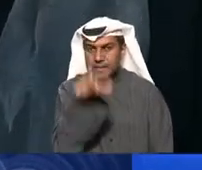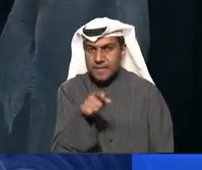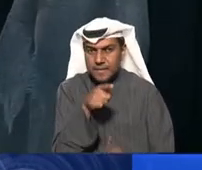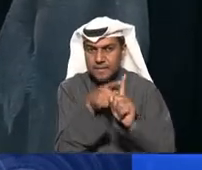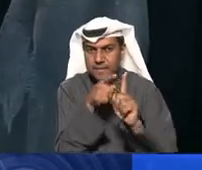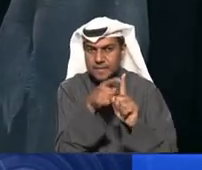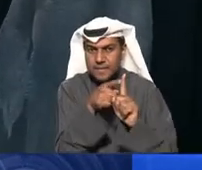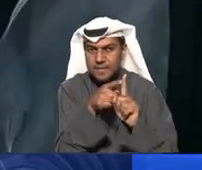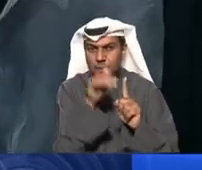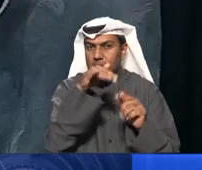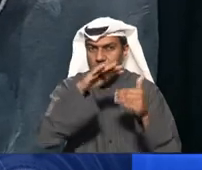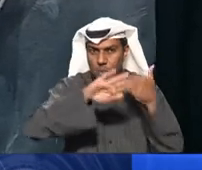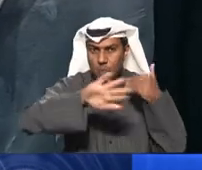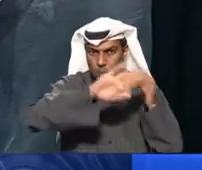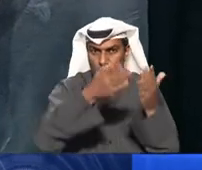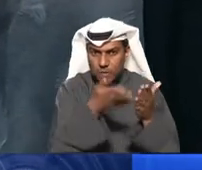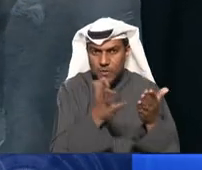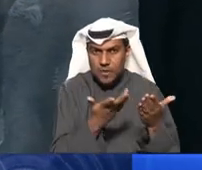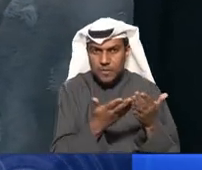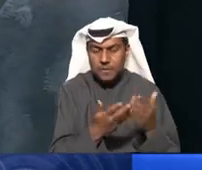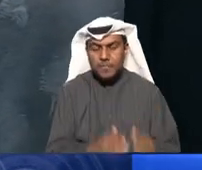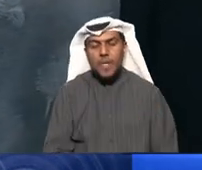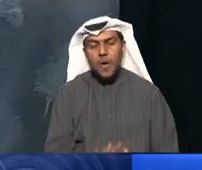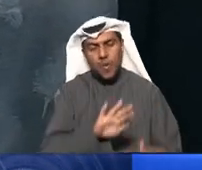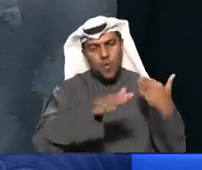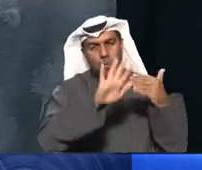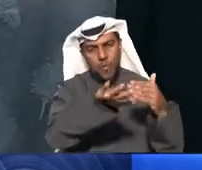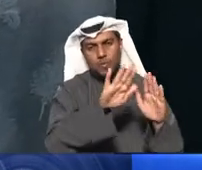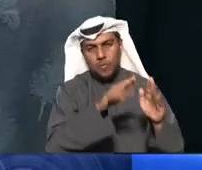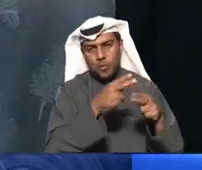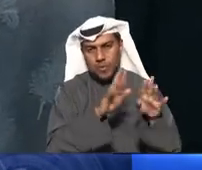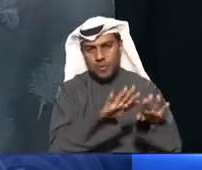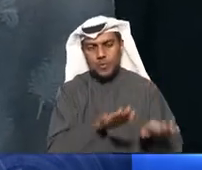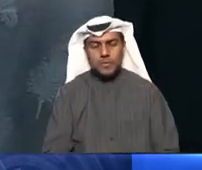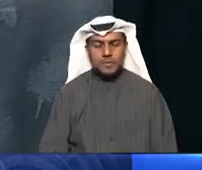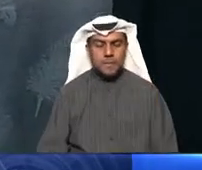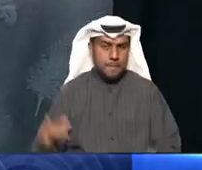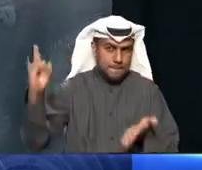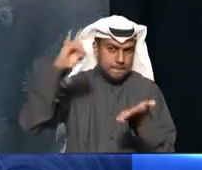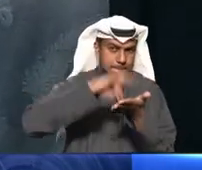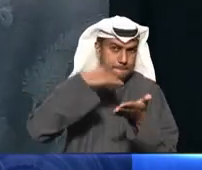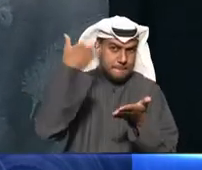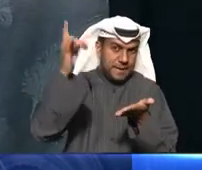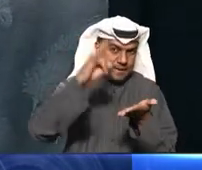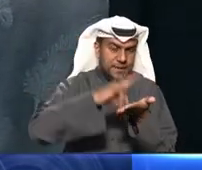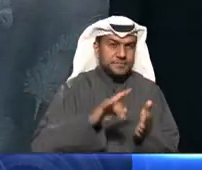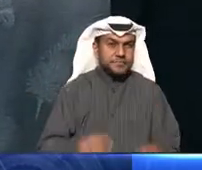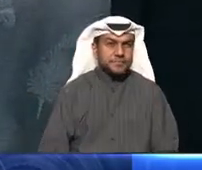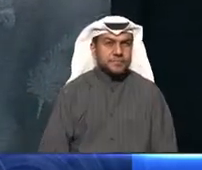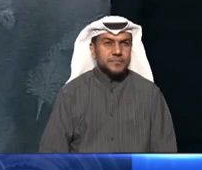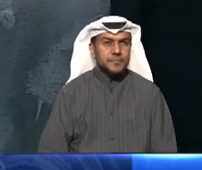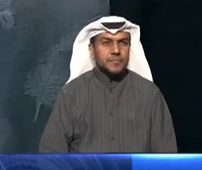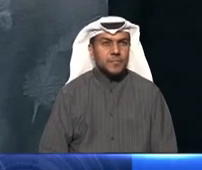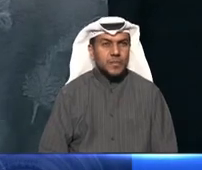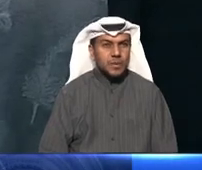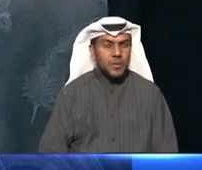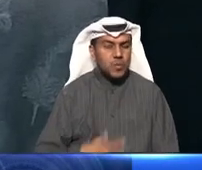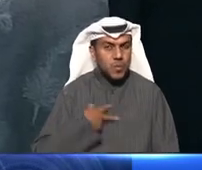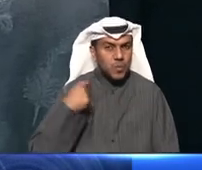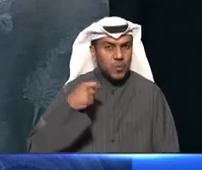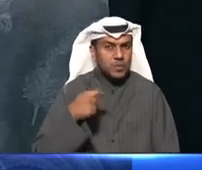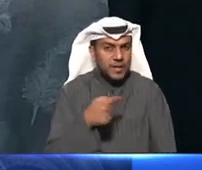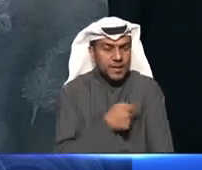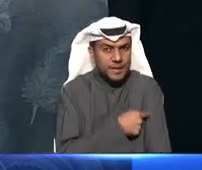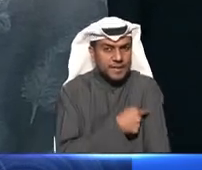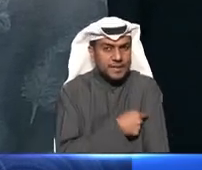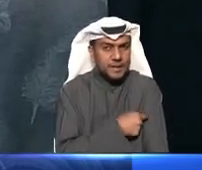من الحجر الصحي. السؤال الثاني لو سمحت، بالأمس ذكرت في المؤتمر الصحفي بأن وزارة الصحة ستتواصل مع وفد منظمة